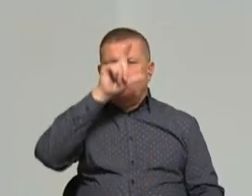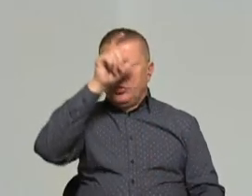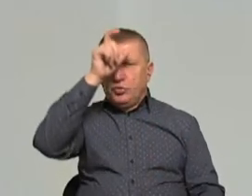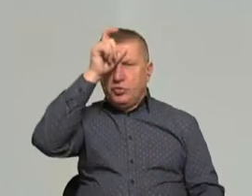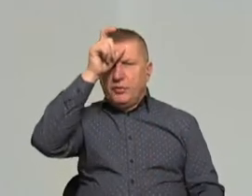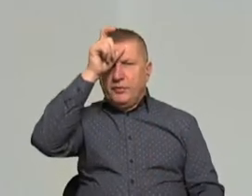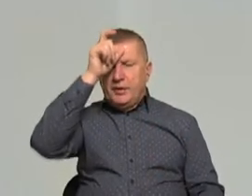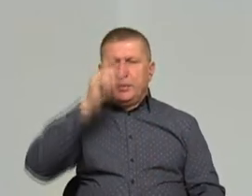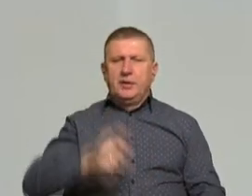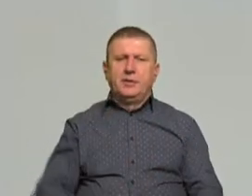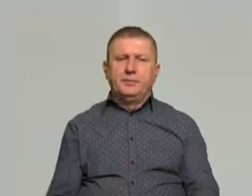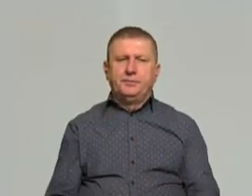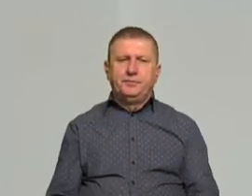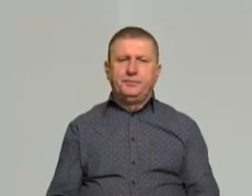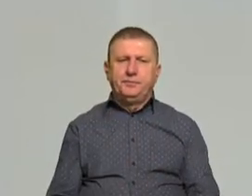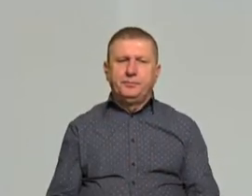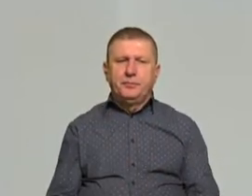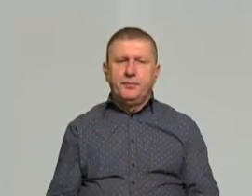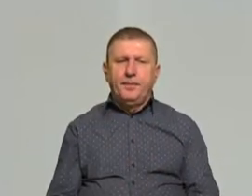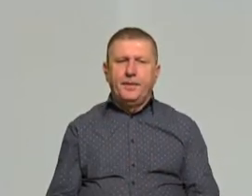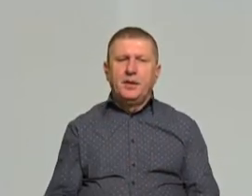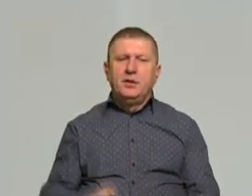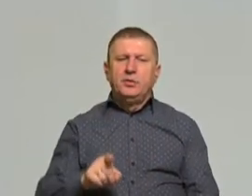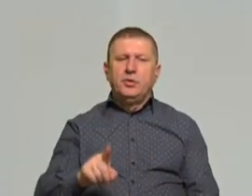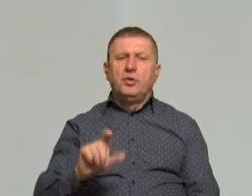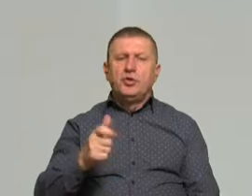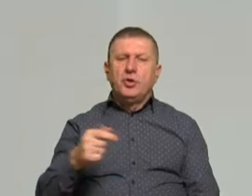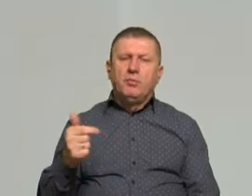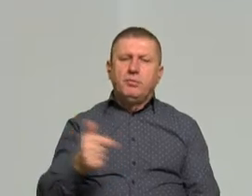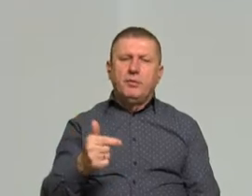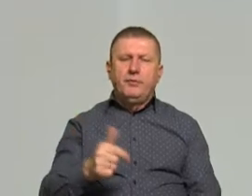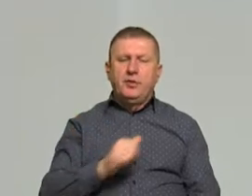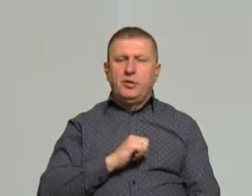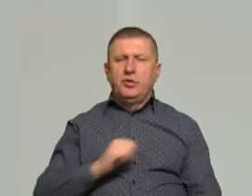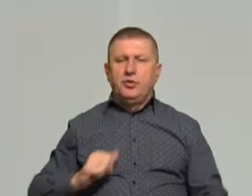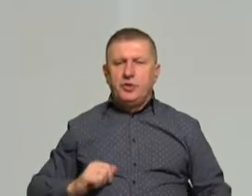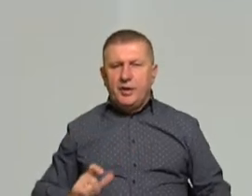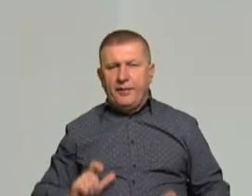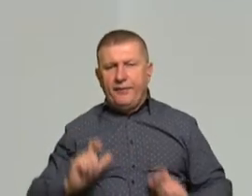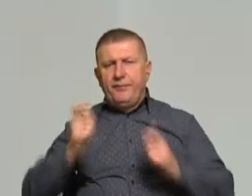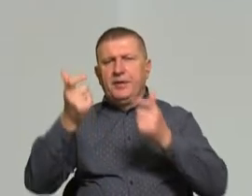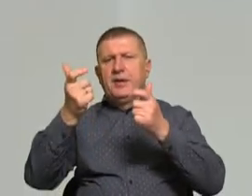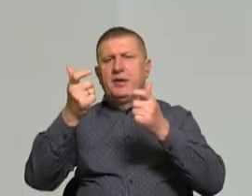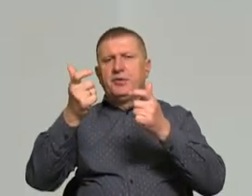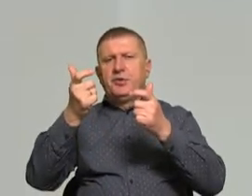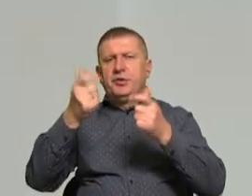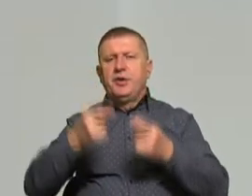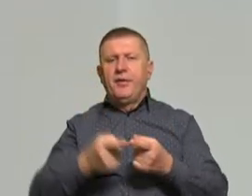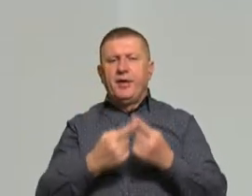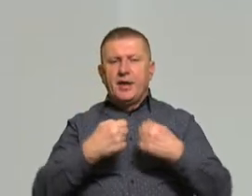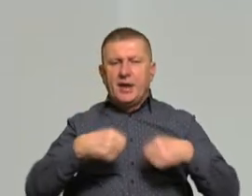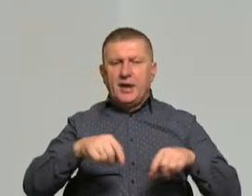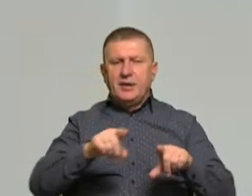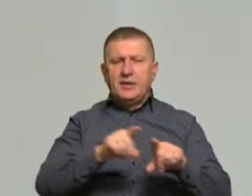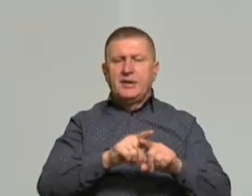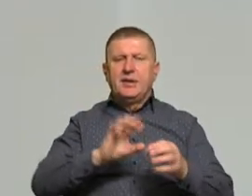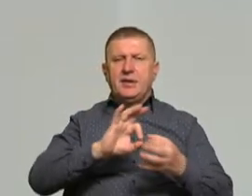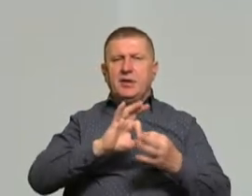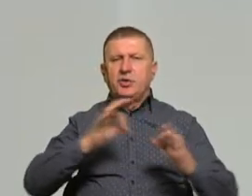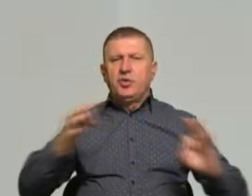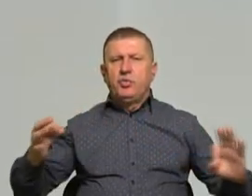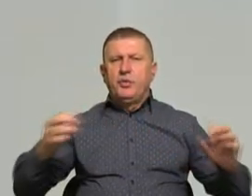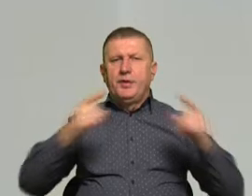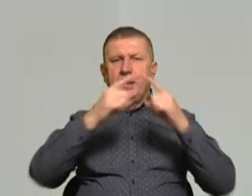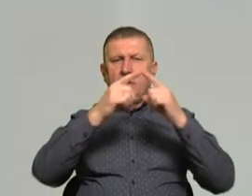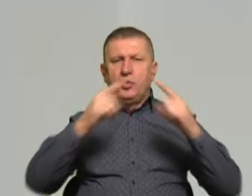do młodego człowieka. Natomiast to, co się powinno wydarzyć i musi się wydarzyć, to jest realizacja tak zwanego złotego trójkąta, czyli